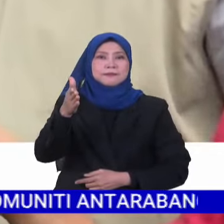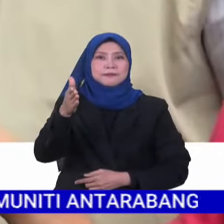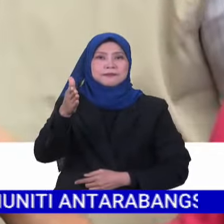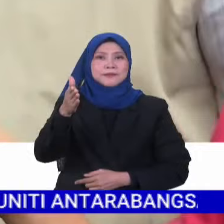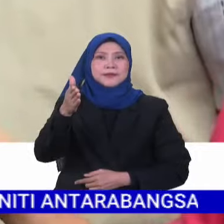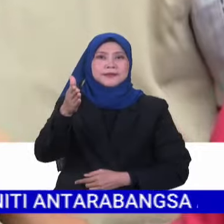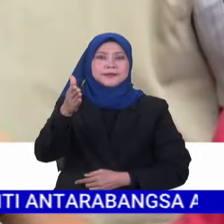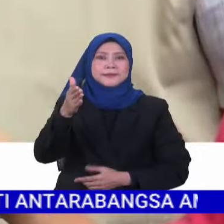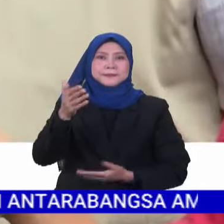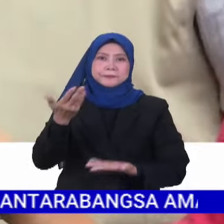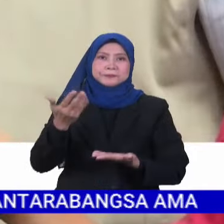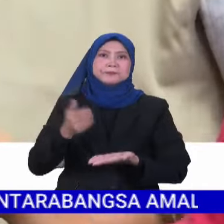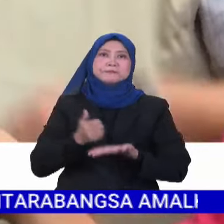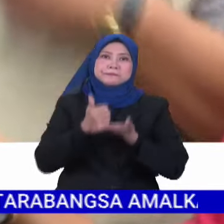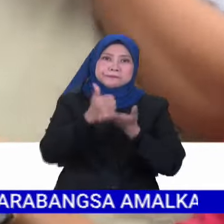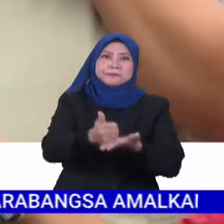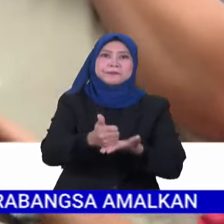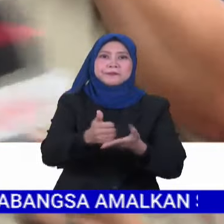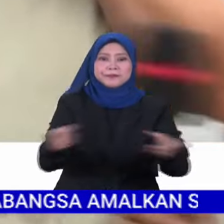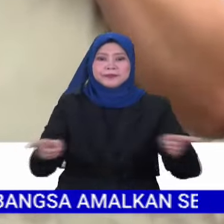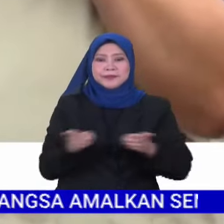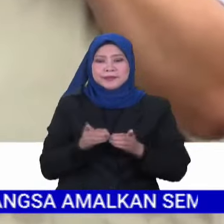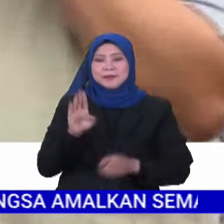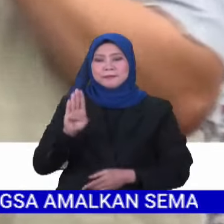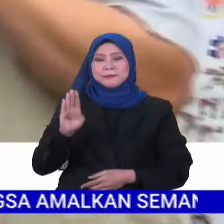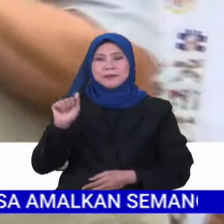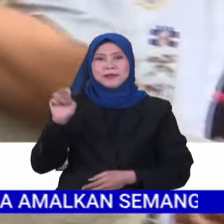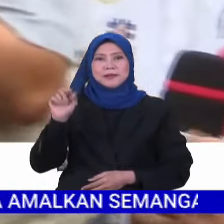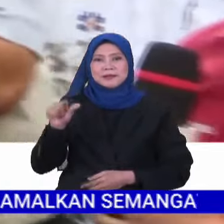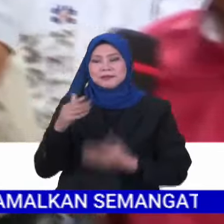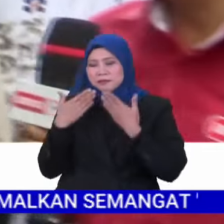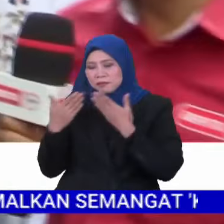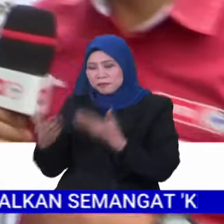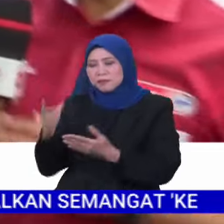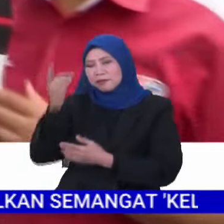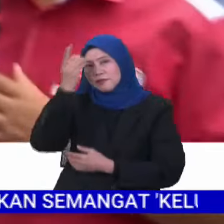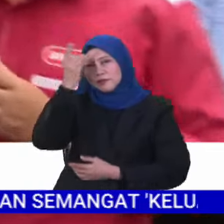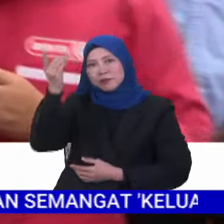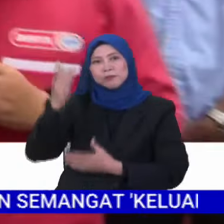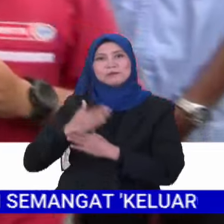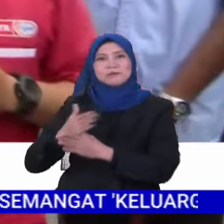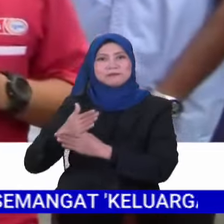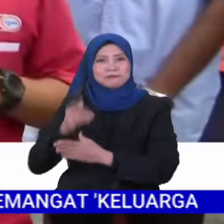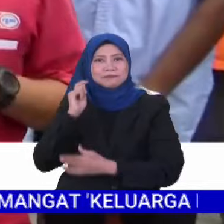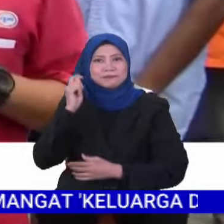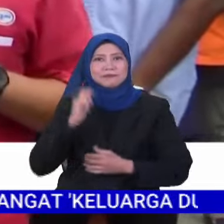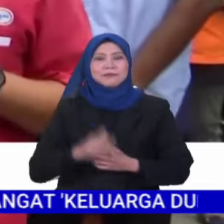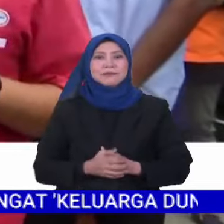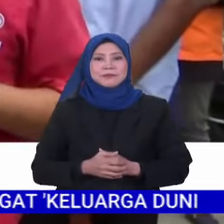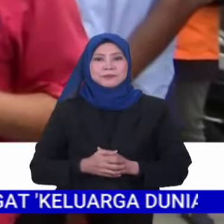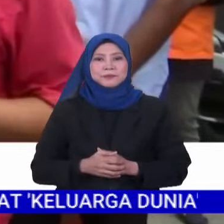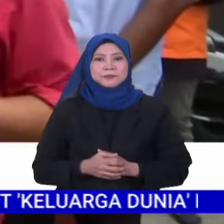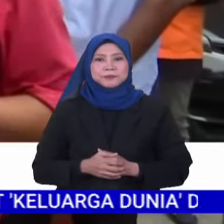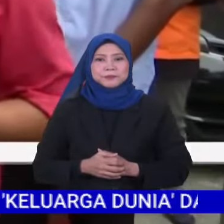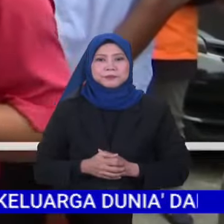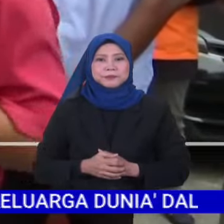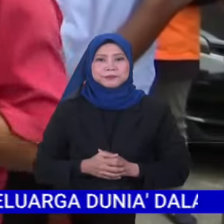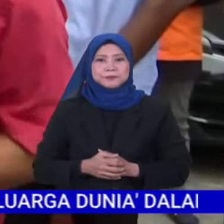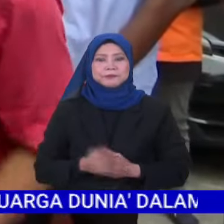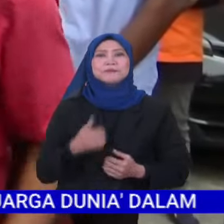sampai ke daerah Bali ini bye bye Terima kasih Ratu atas perkosaan itu tadi Oh saya